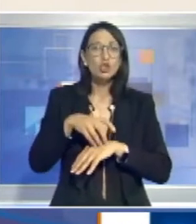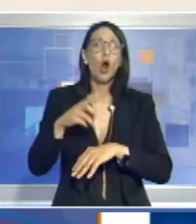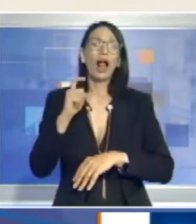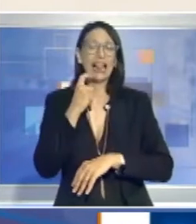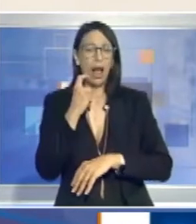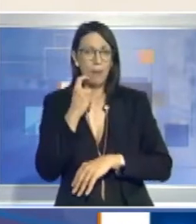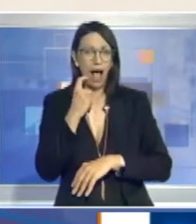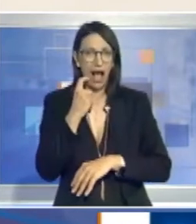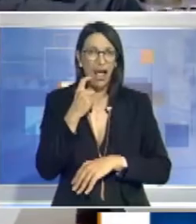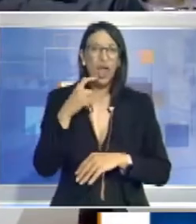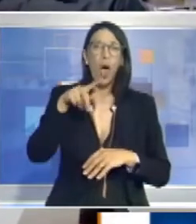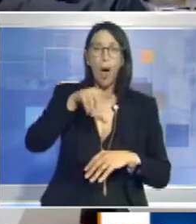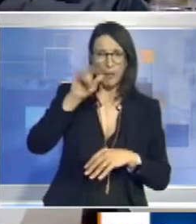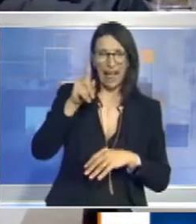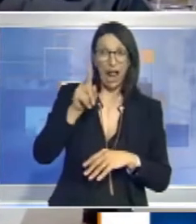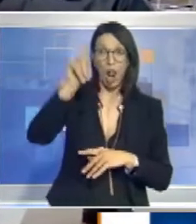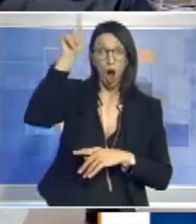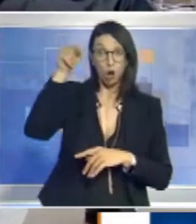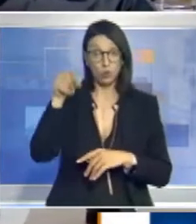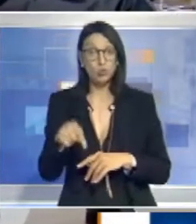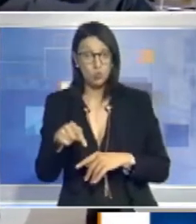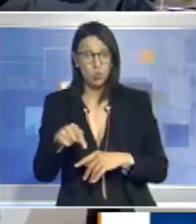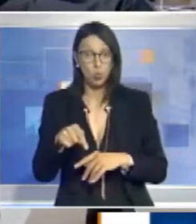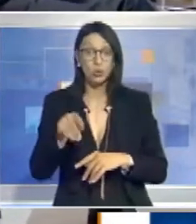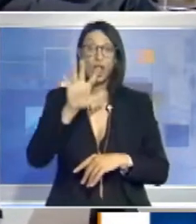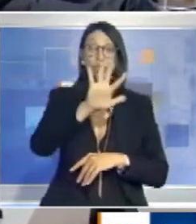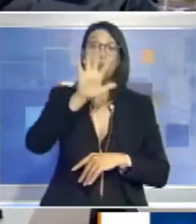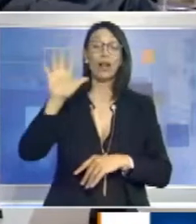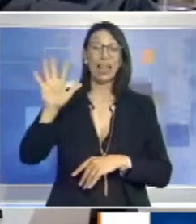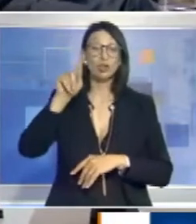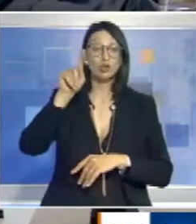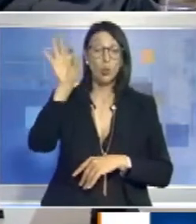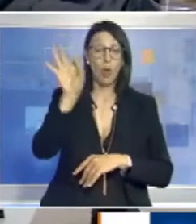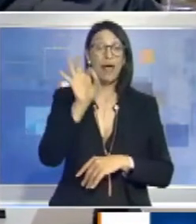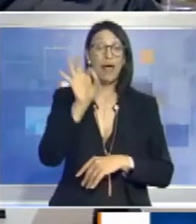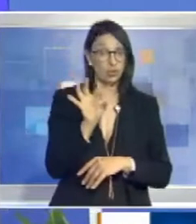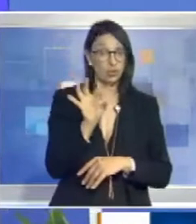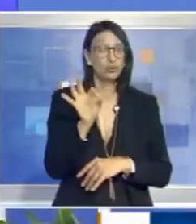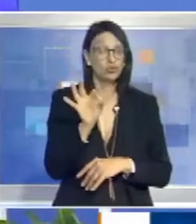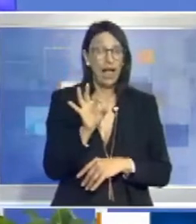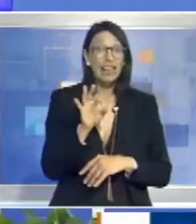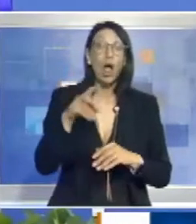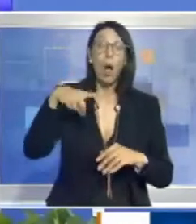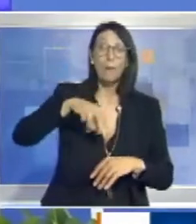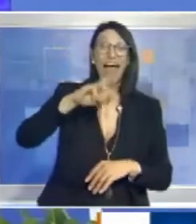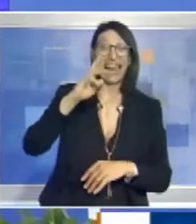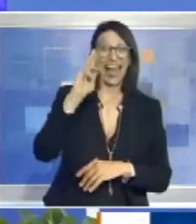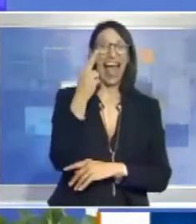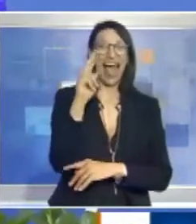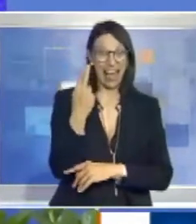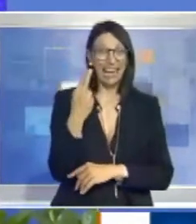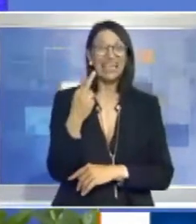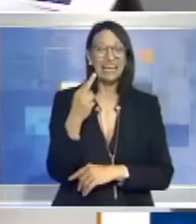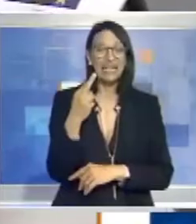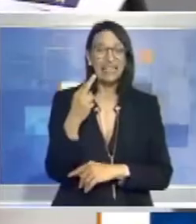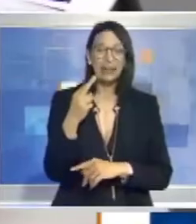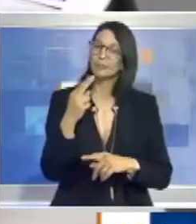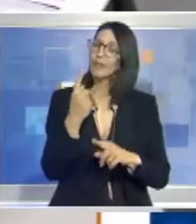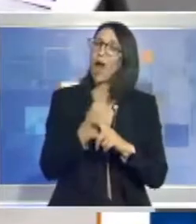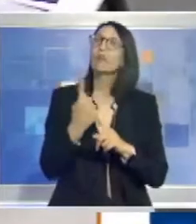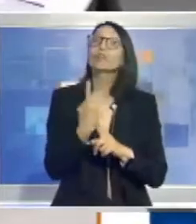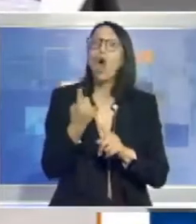fronte di un rapporto del PIL pro capite tra Nord e Sud che si attesta al 55%, però, il Piano Nazionale di Ripresa e Resilienza non